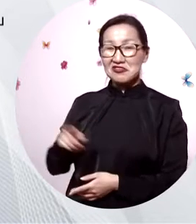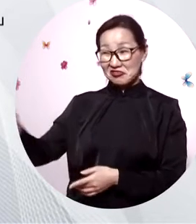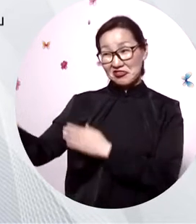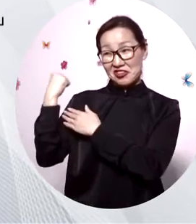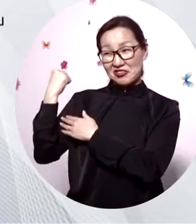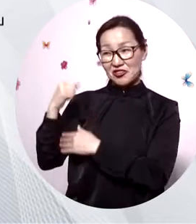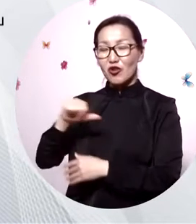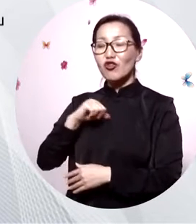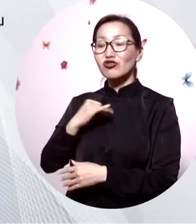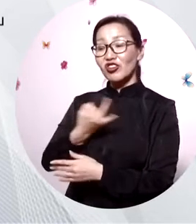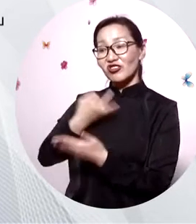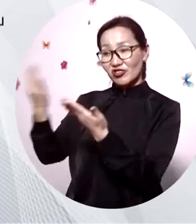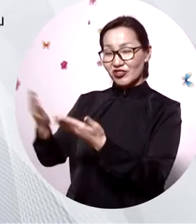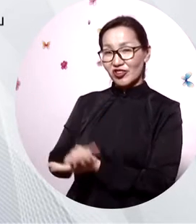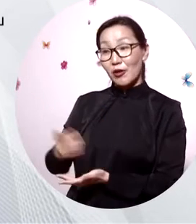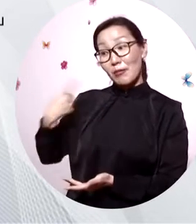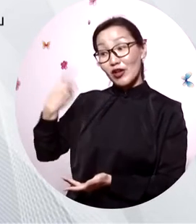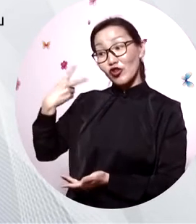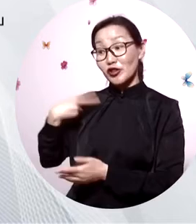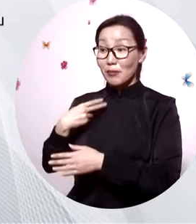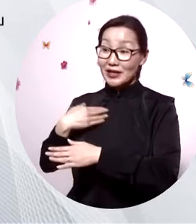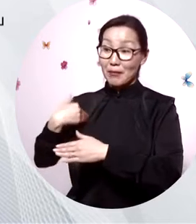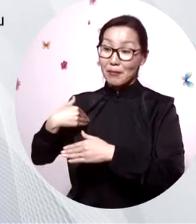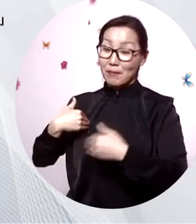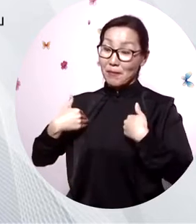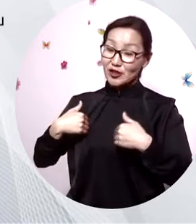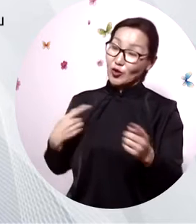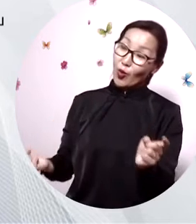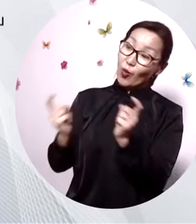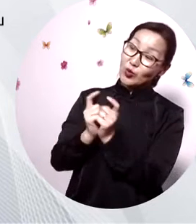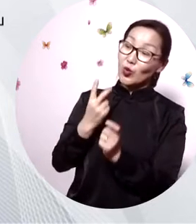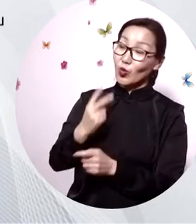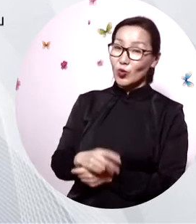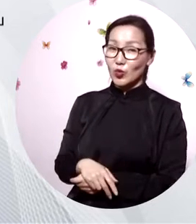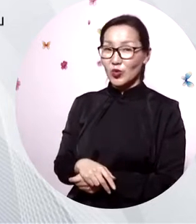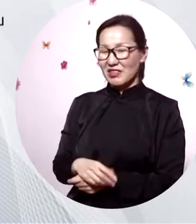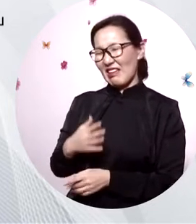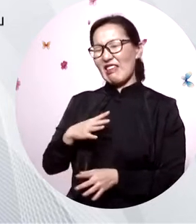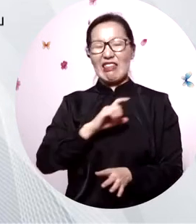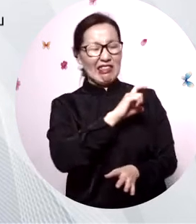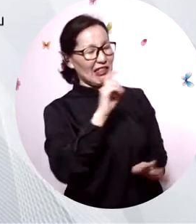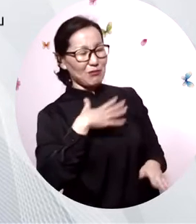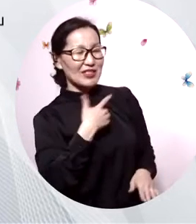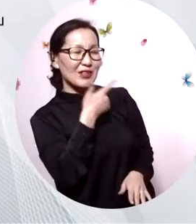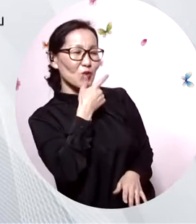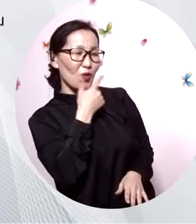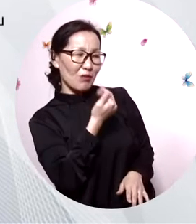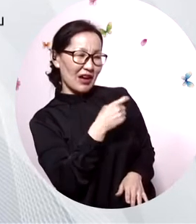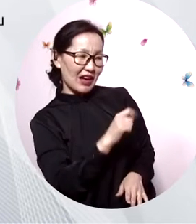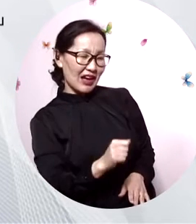Чи чадна. Өөртөө итэг. Маргааш хоёулаа манай багштай уулзъя. Ээ, чадахгүй